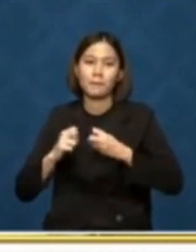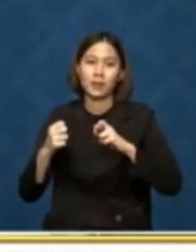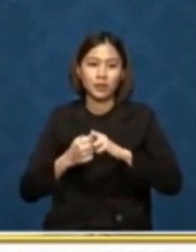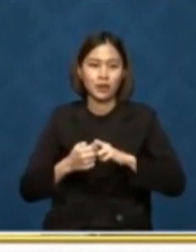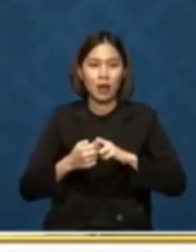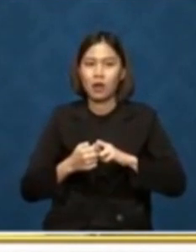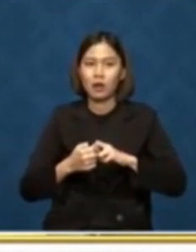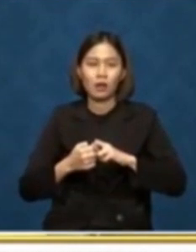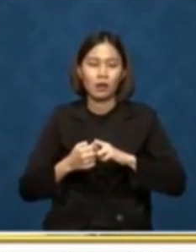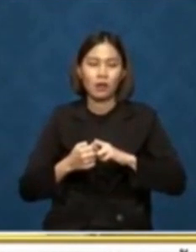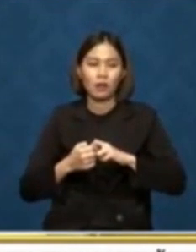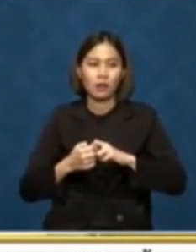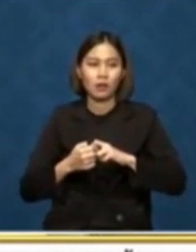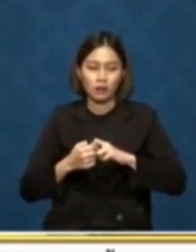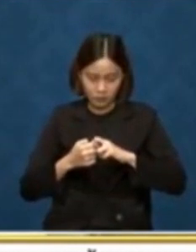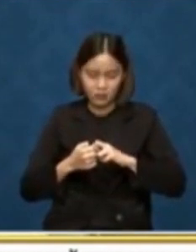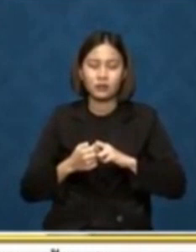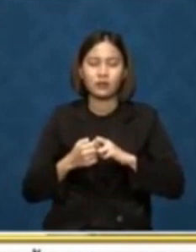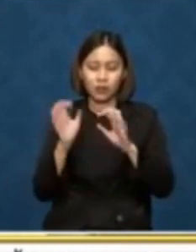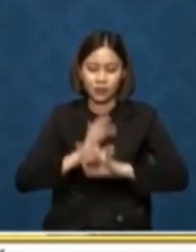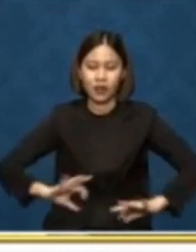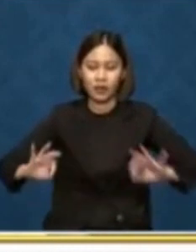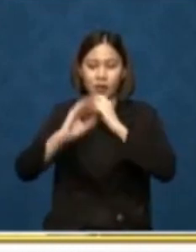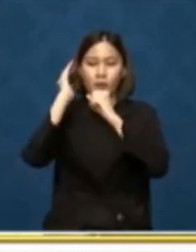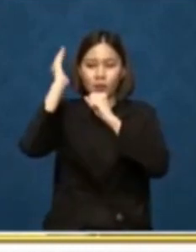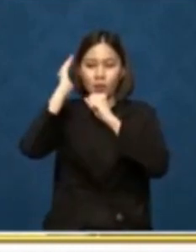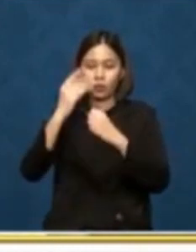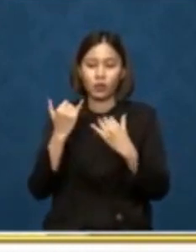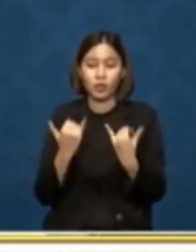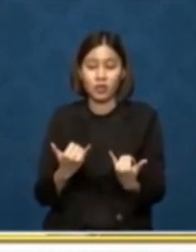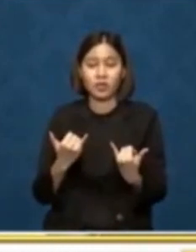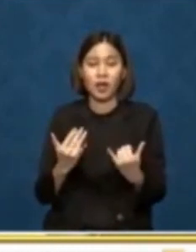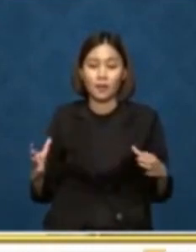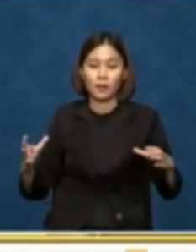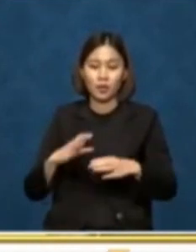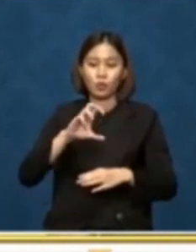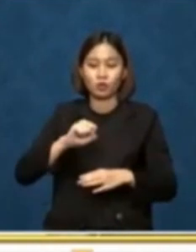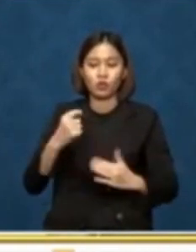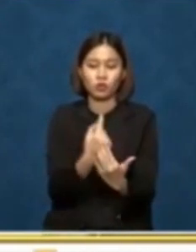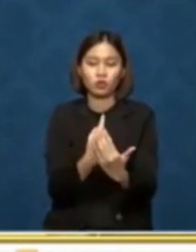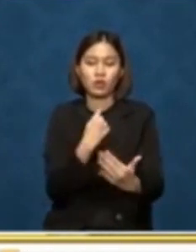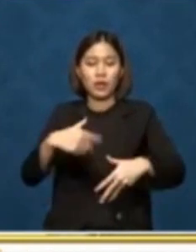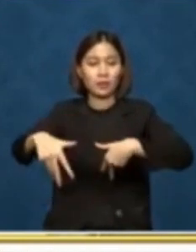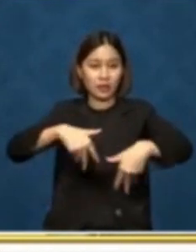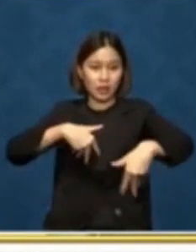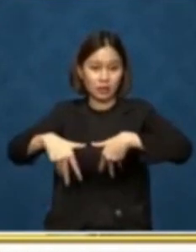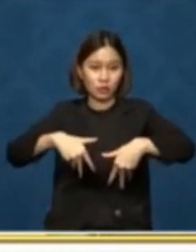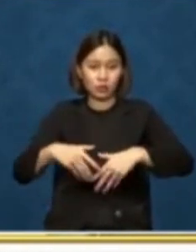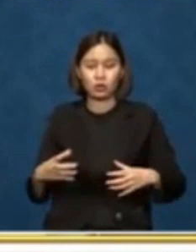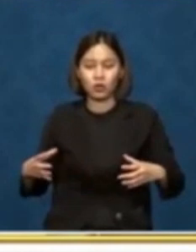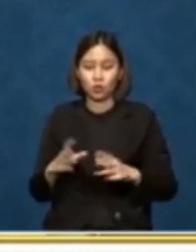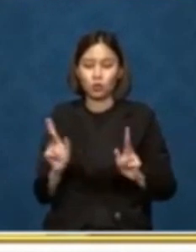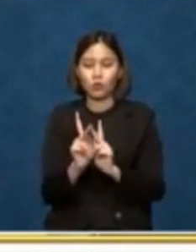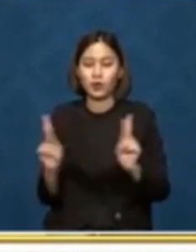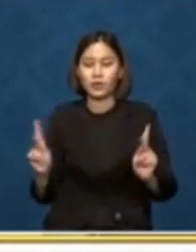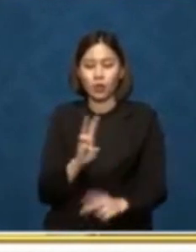ที่เกิดขึ้นและถูกต้องที่นำมากล่าวณที่ตรงนี้เพราะนี้คือสภาที่เป็นตัวแทนของประชาชน